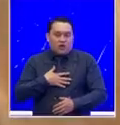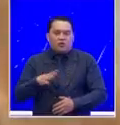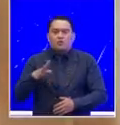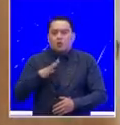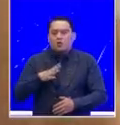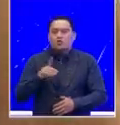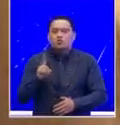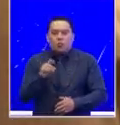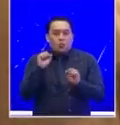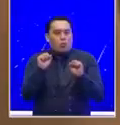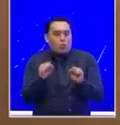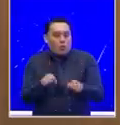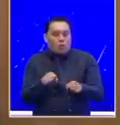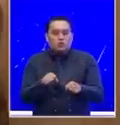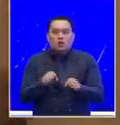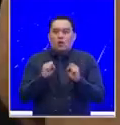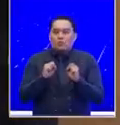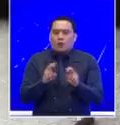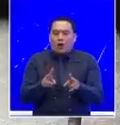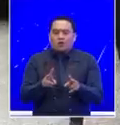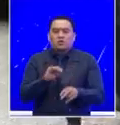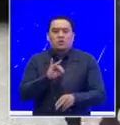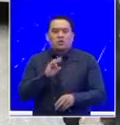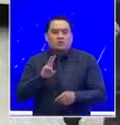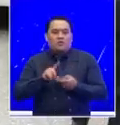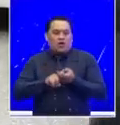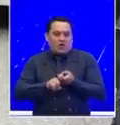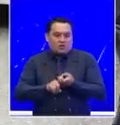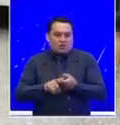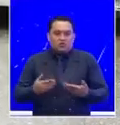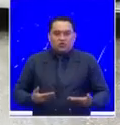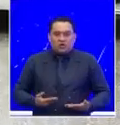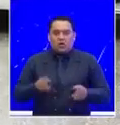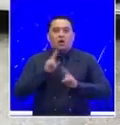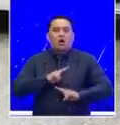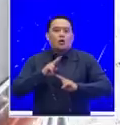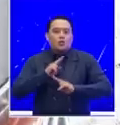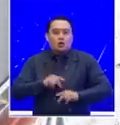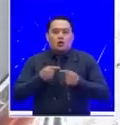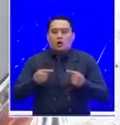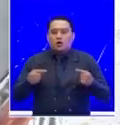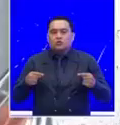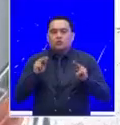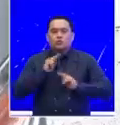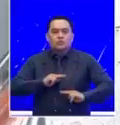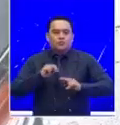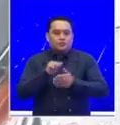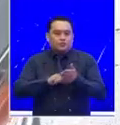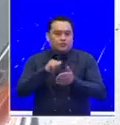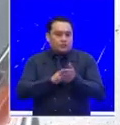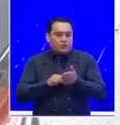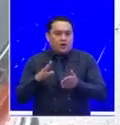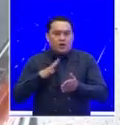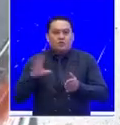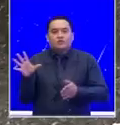переживал, что может оказаться потенциальным разносчиком инфекции. Все они жили и работали в Эмиратах по различным причинам. И в этот сложный период